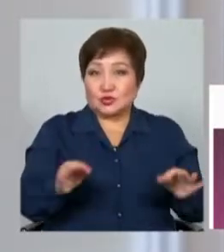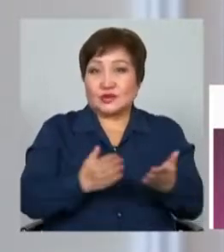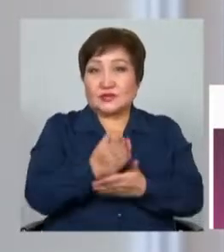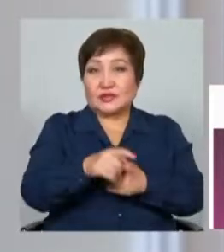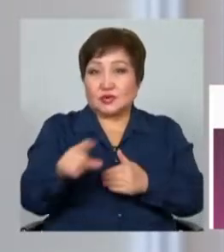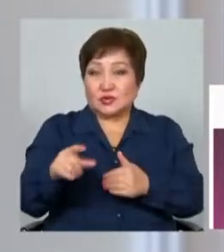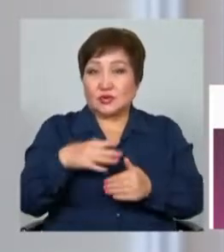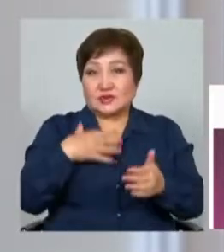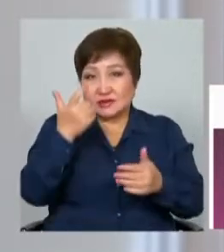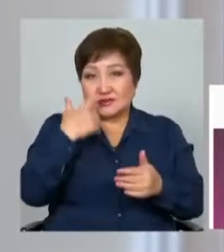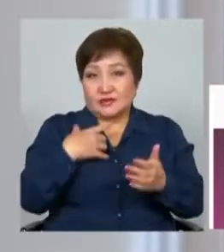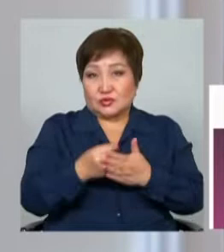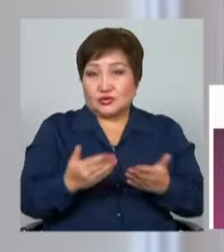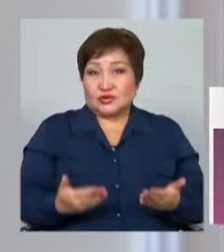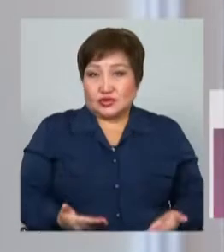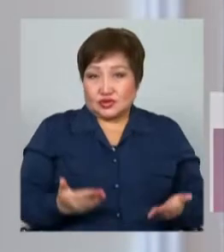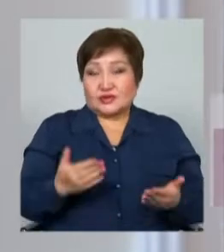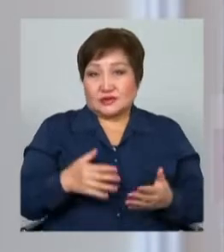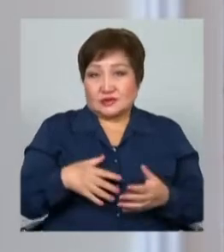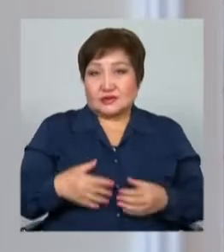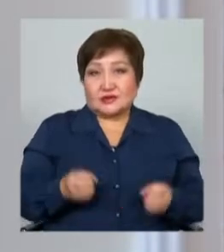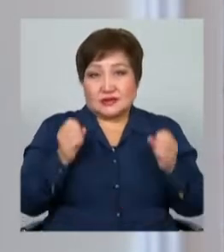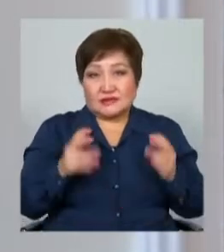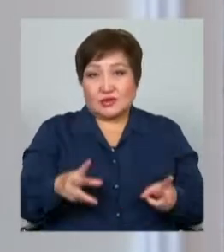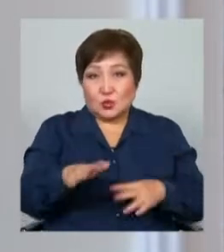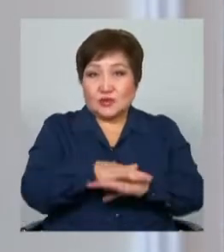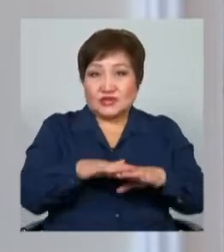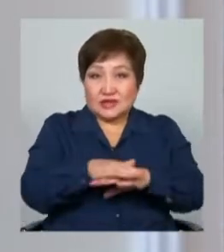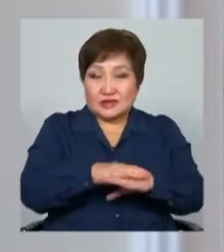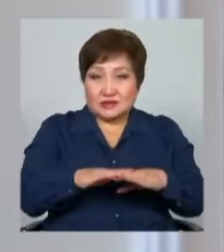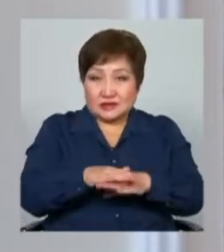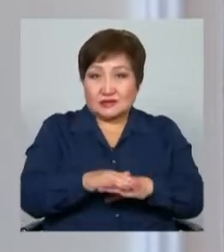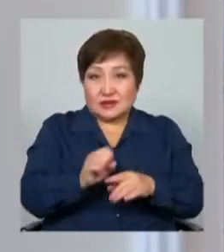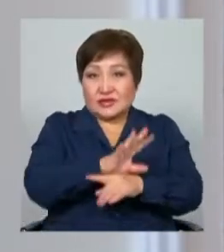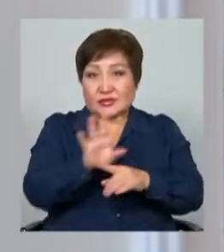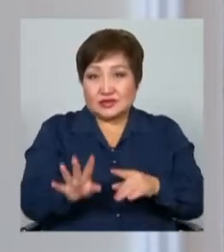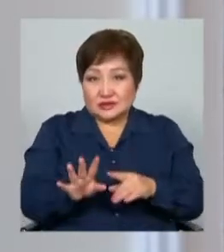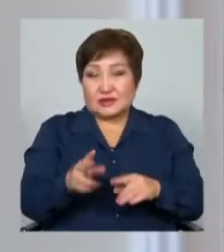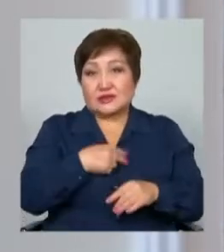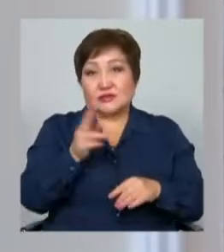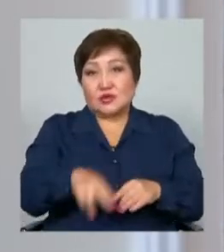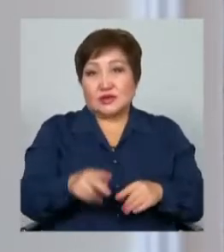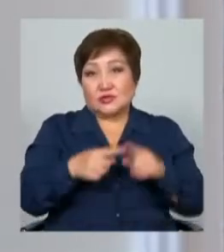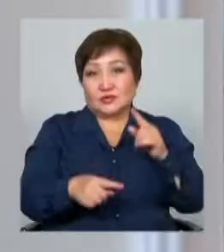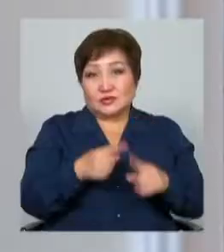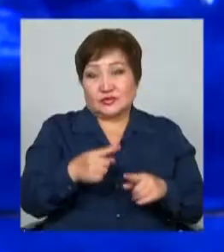тіге отырып, өздеріне берілген учаскенің қауіпсіздігін қамтамасыз ете білді. Қаза болғандардың жақындарына қайғырып көңіл